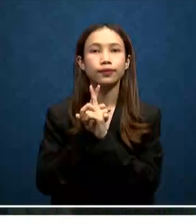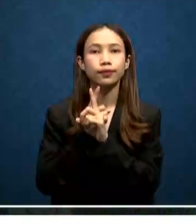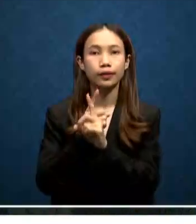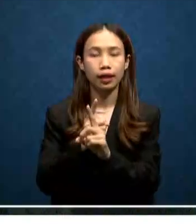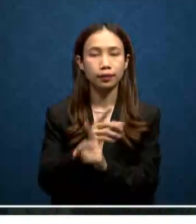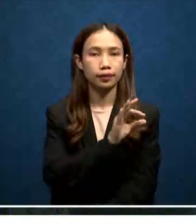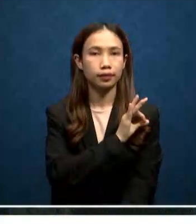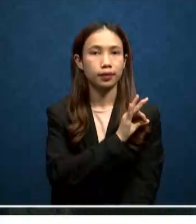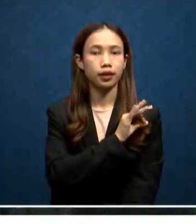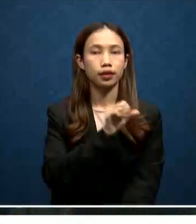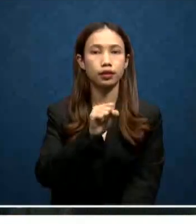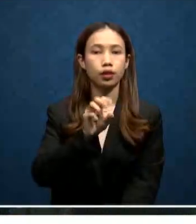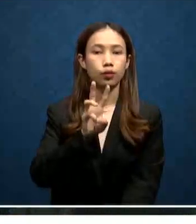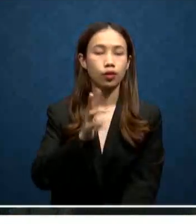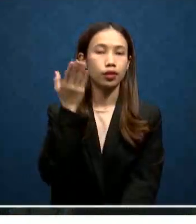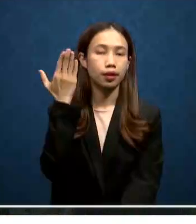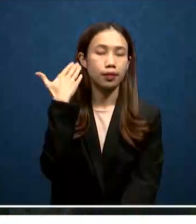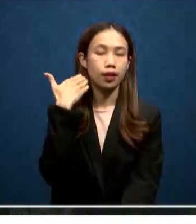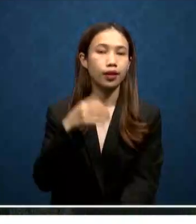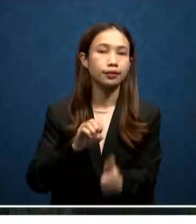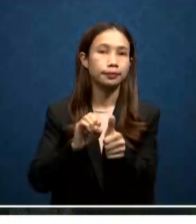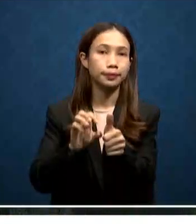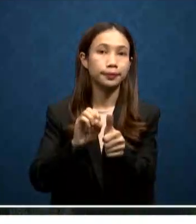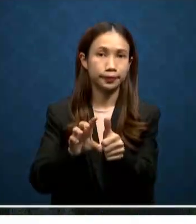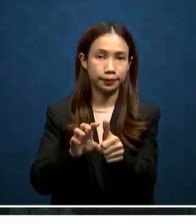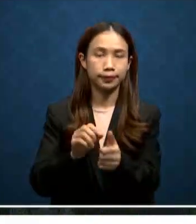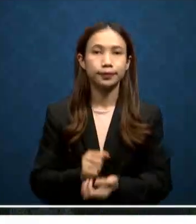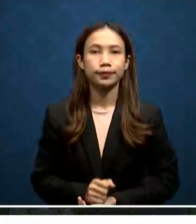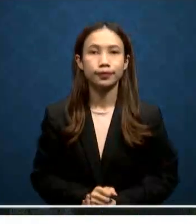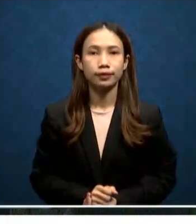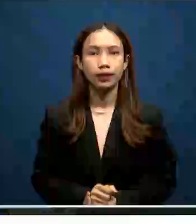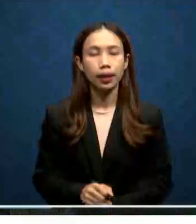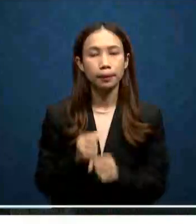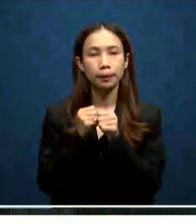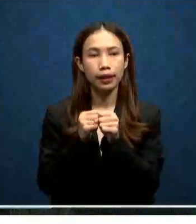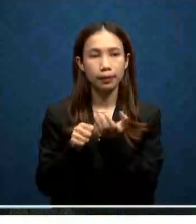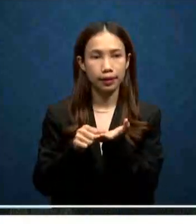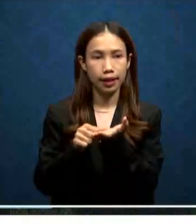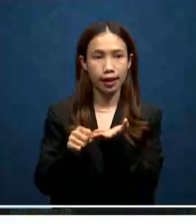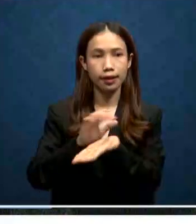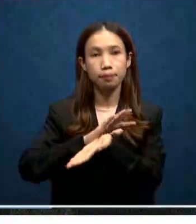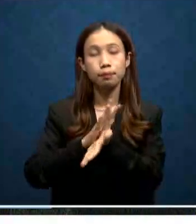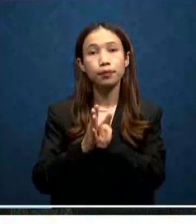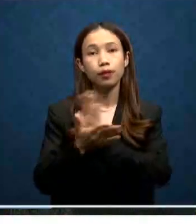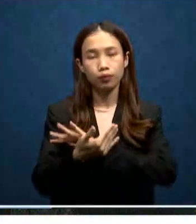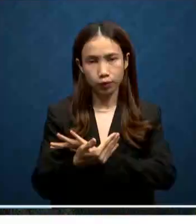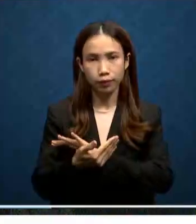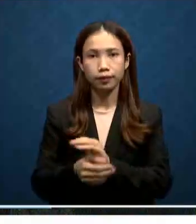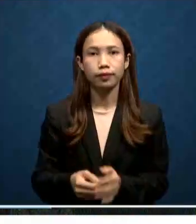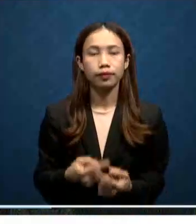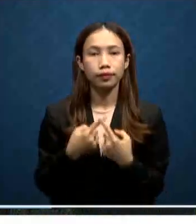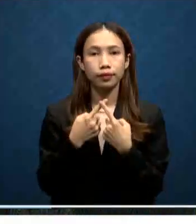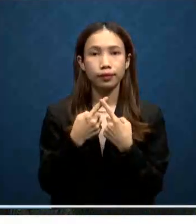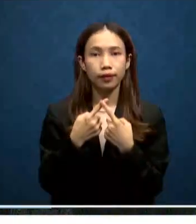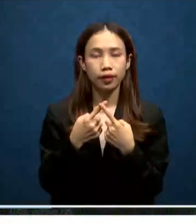สมาชิกวุฒิสภาได้เคยตั้งข้อสังเกตไว้นะท่านก็พยายามปรับปรุงมาโดยตลอดนะอย่างไรก็